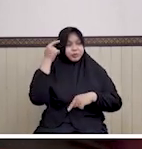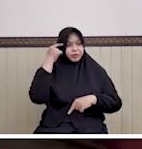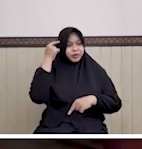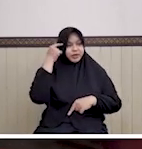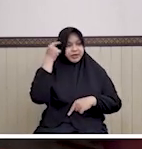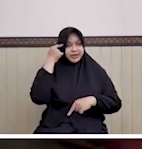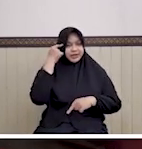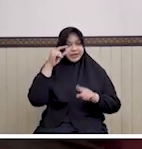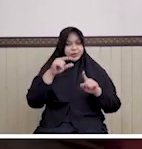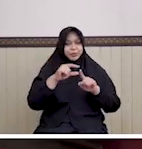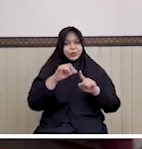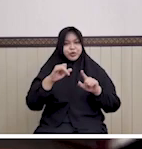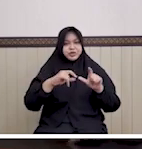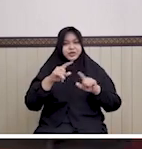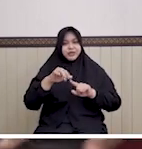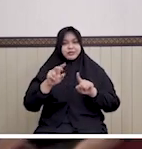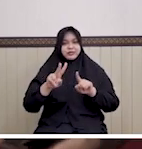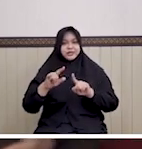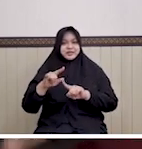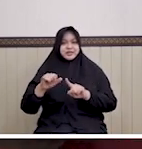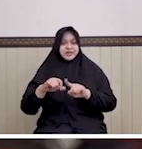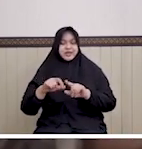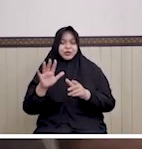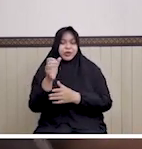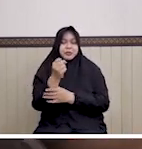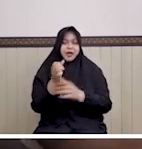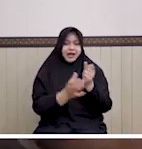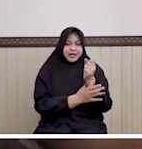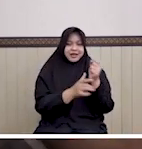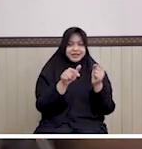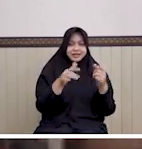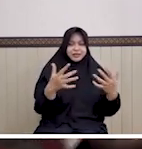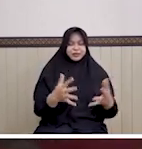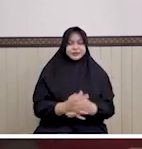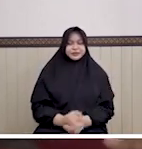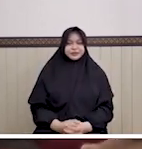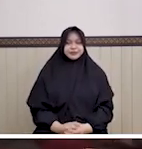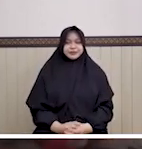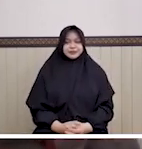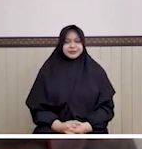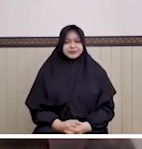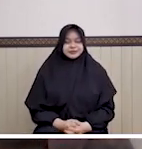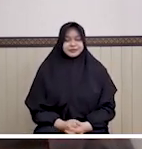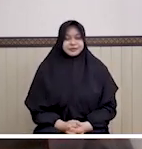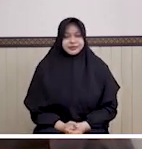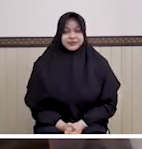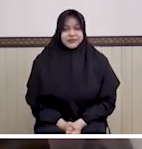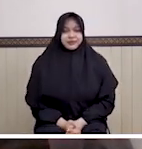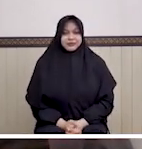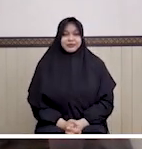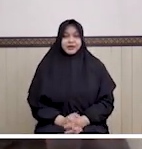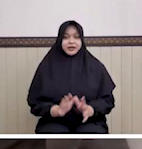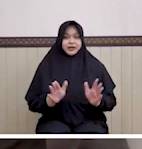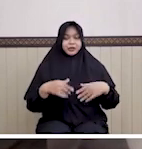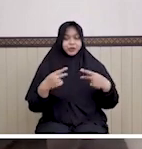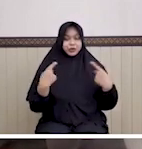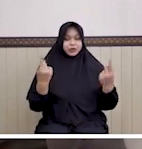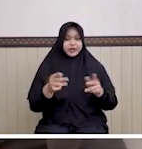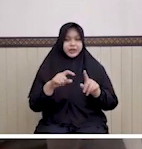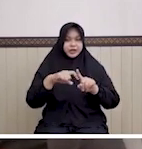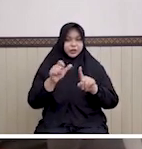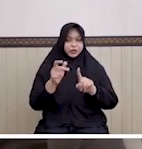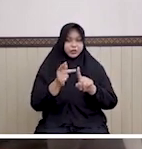adalah positivistik TNI yang yang celaka di situ kan gitu apalagi ketika kita rujukannya adalah